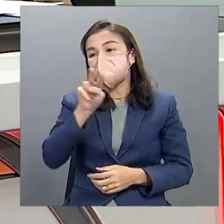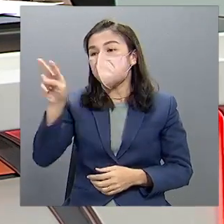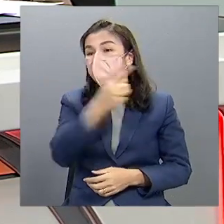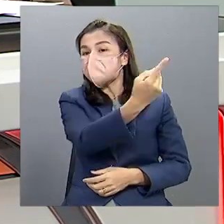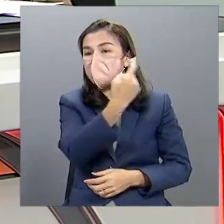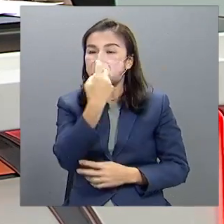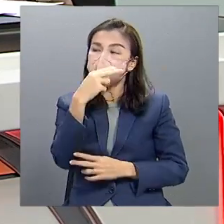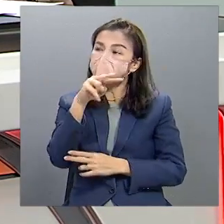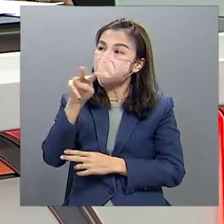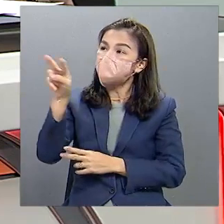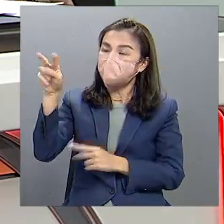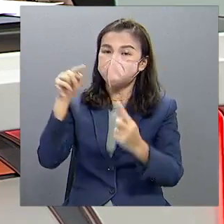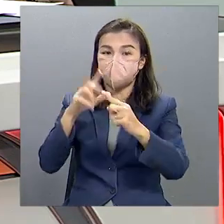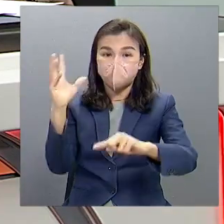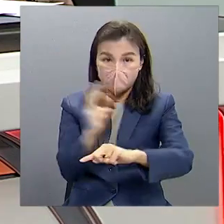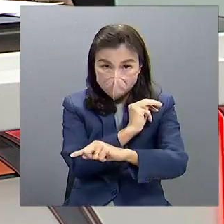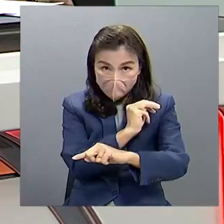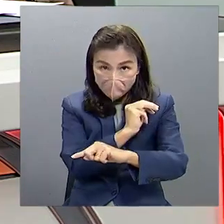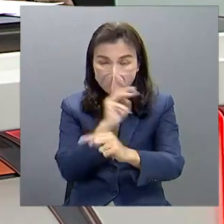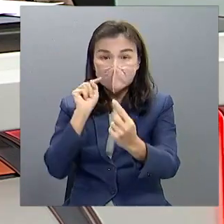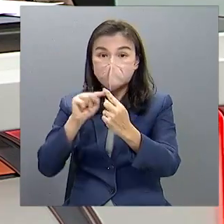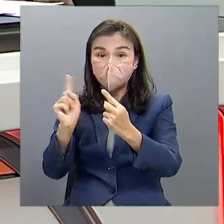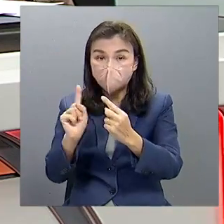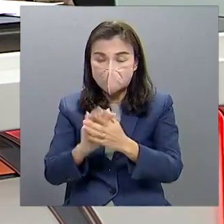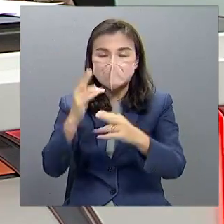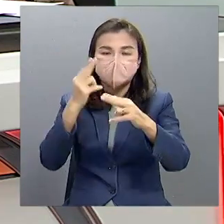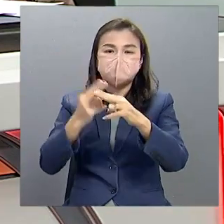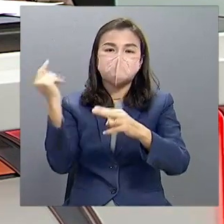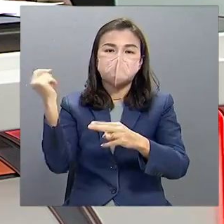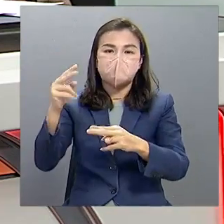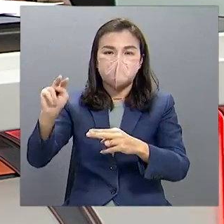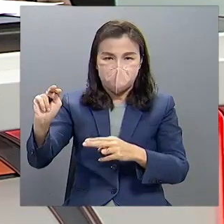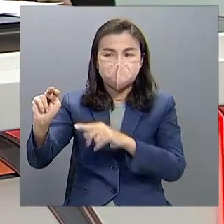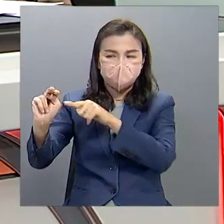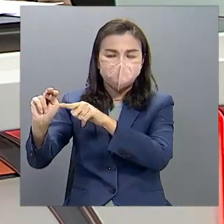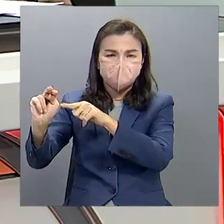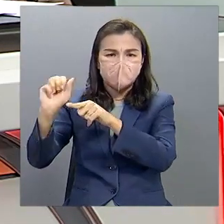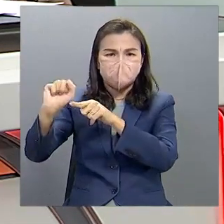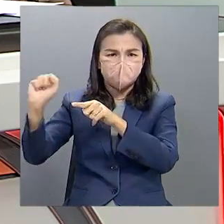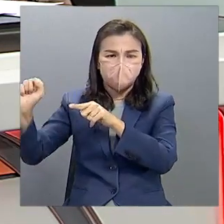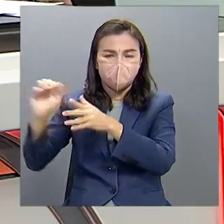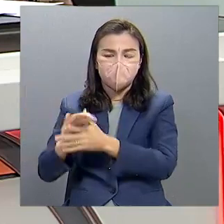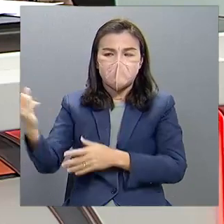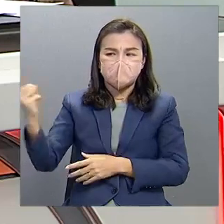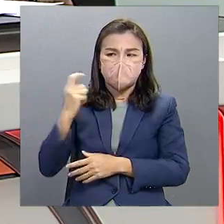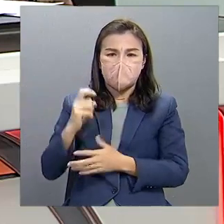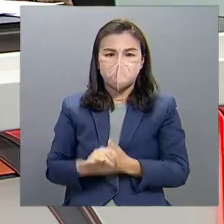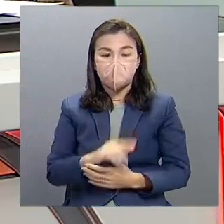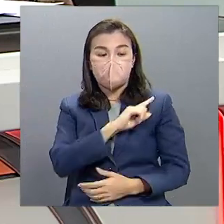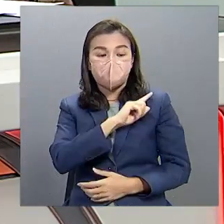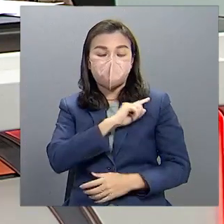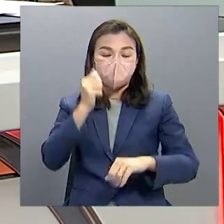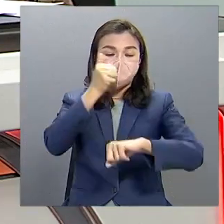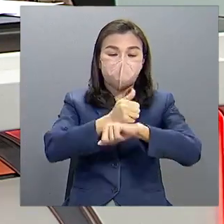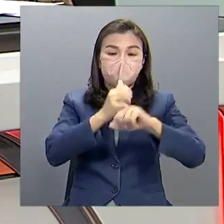การเมืองค่ะโดยเฉพาะกรณีที่ร้อยเอกธรรมนัสพรหมเผ่าออกมาถามถึงความรับผิดชอบในฐานะของผู้นำรัฐบาลถ้